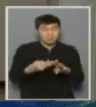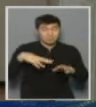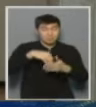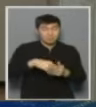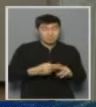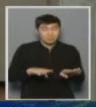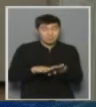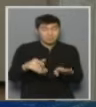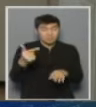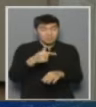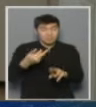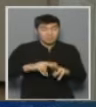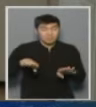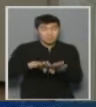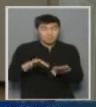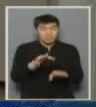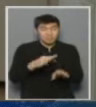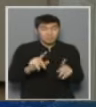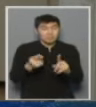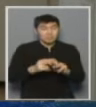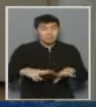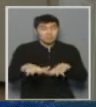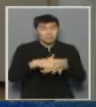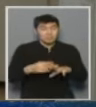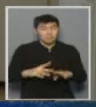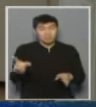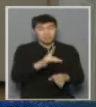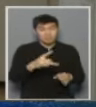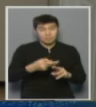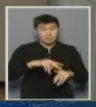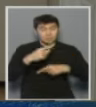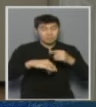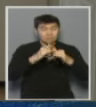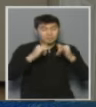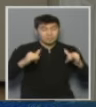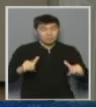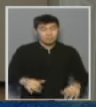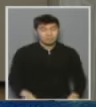жителям Атырауской области в канун праздника, чтобы наша республика процветала.